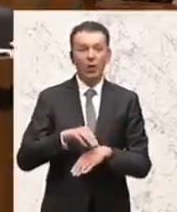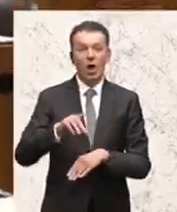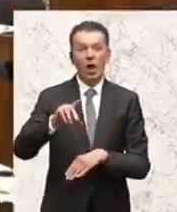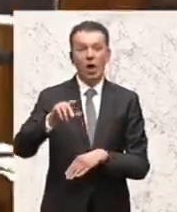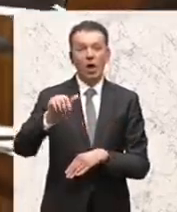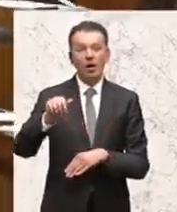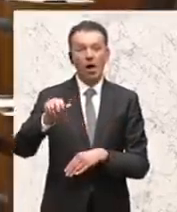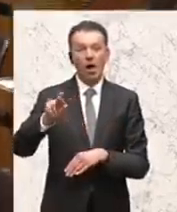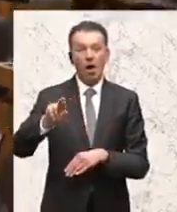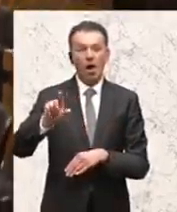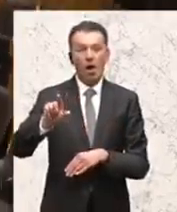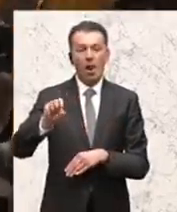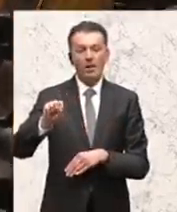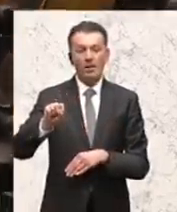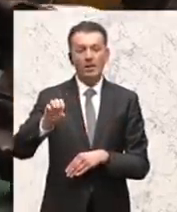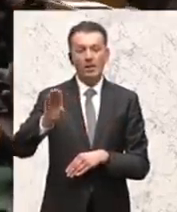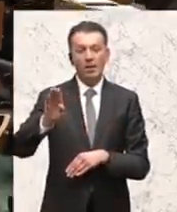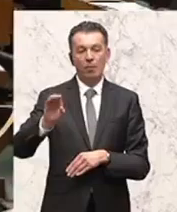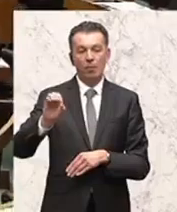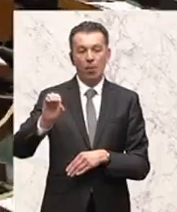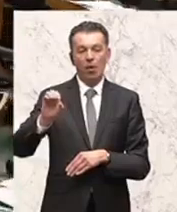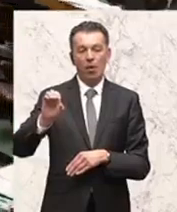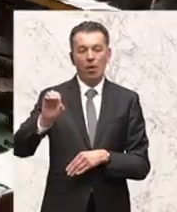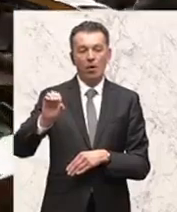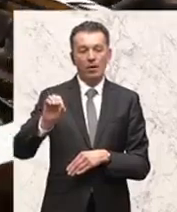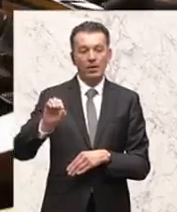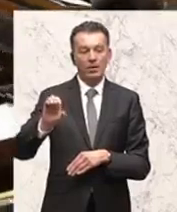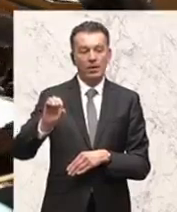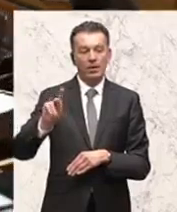Stronach. Das alleinige Entsenden von Entwicklungsgeldern sei allerdings nicht ausreichend.